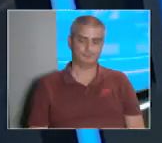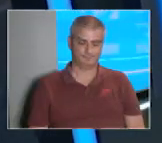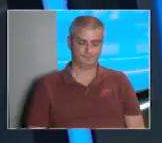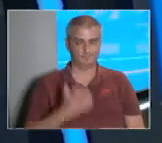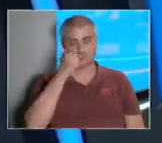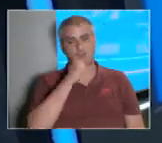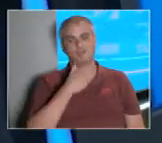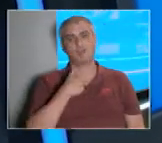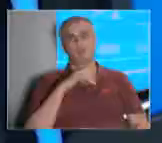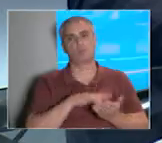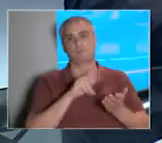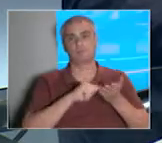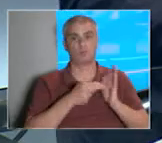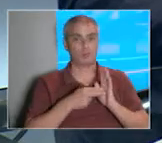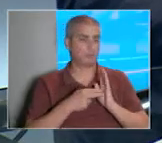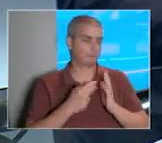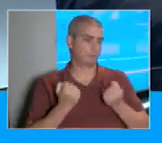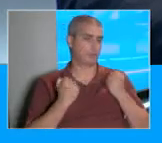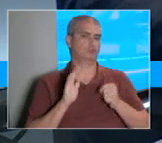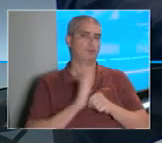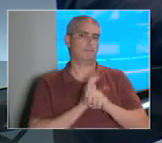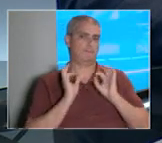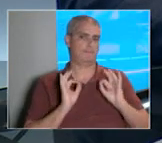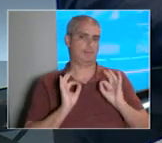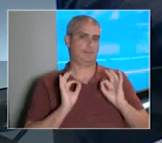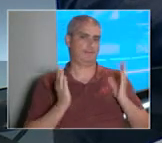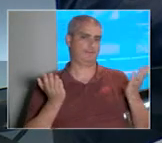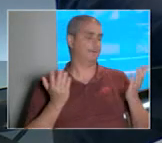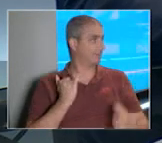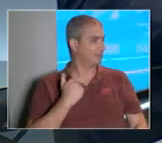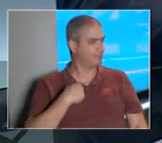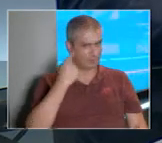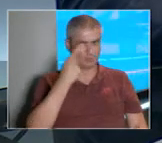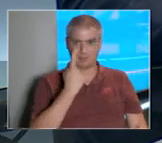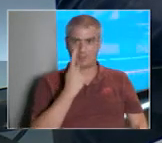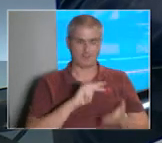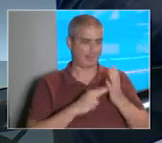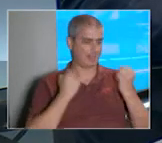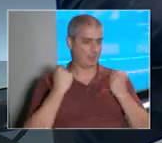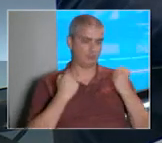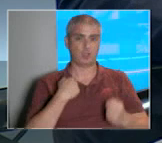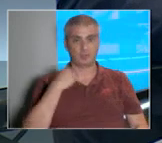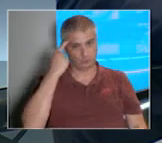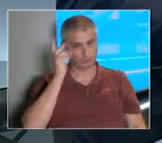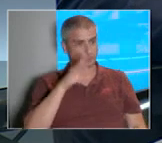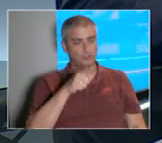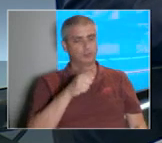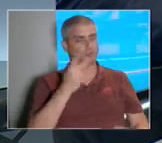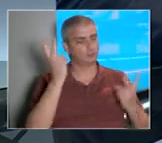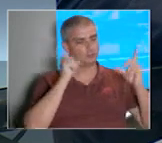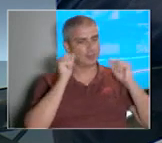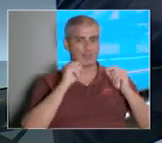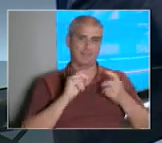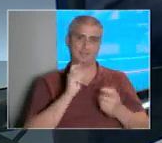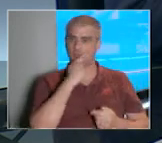שחור לבן, אנחנו כאן בתוכנית בכושר מלא הערב, משה. כן, אני חושד... לקראת חדרי הכושר, כמובן. אני חושד שיש לך איזשהו דיל סודי עם